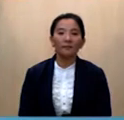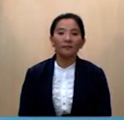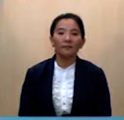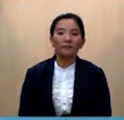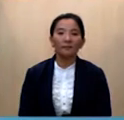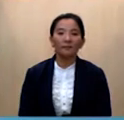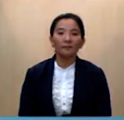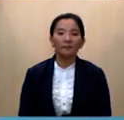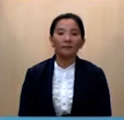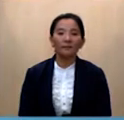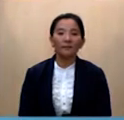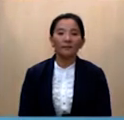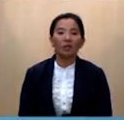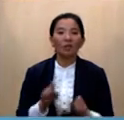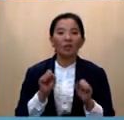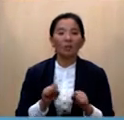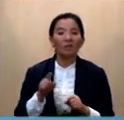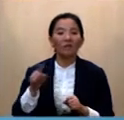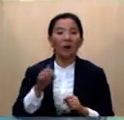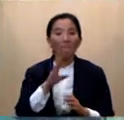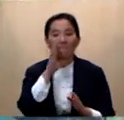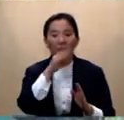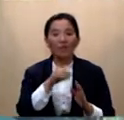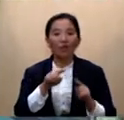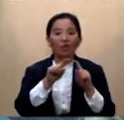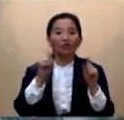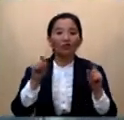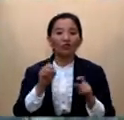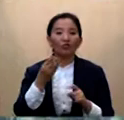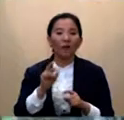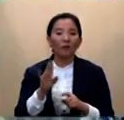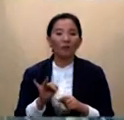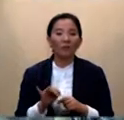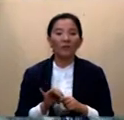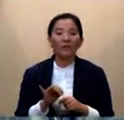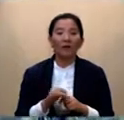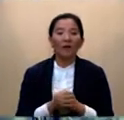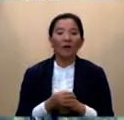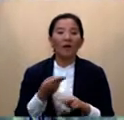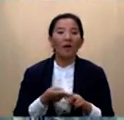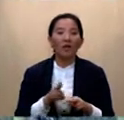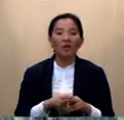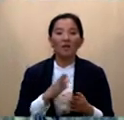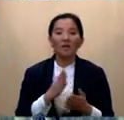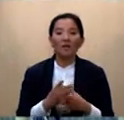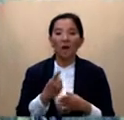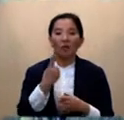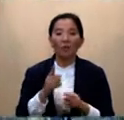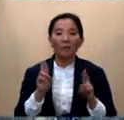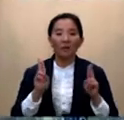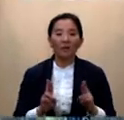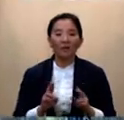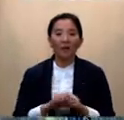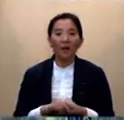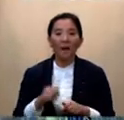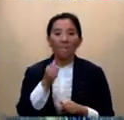махров сможете вы от туда попасть штангу я к этому есть одно правило